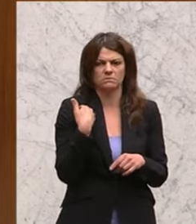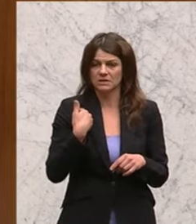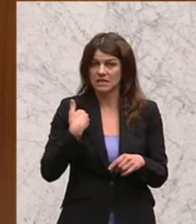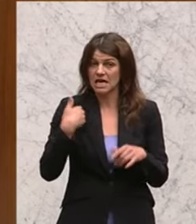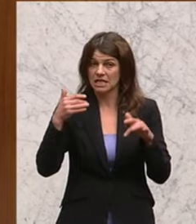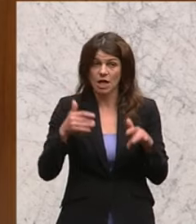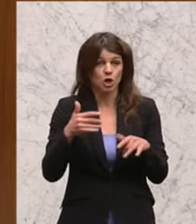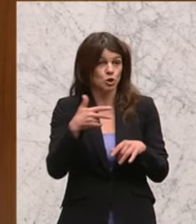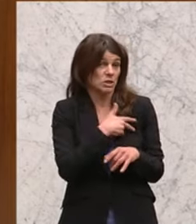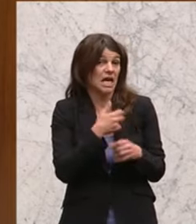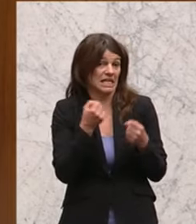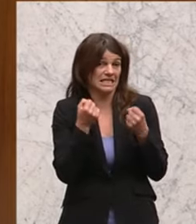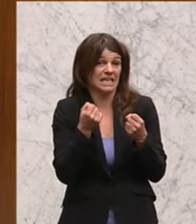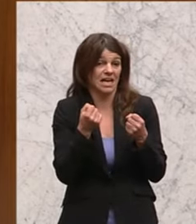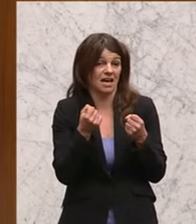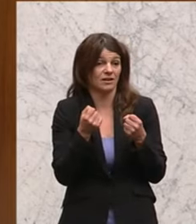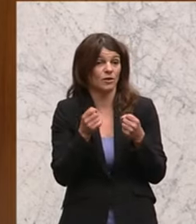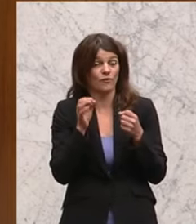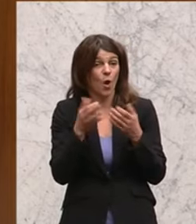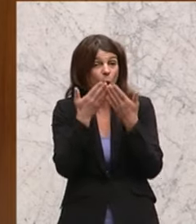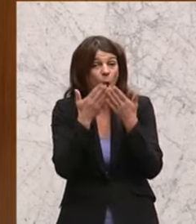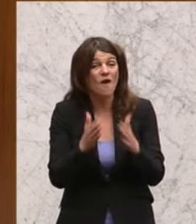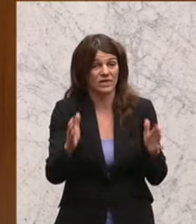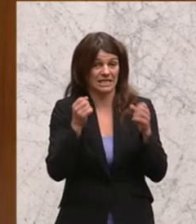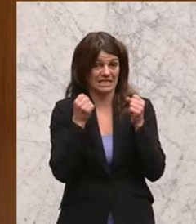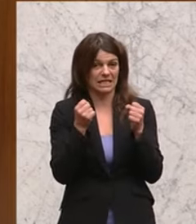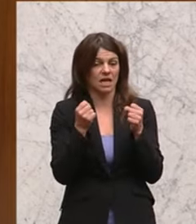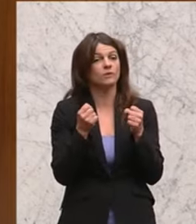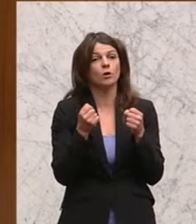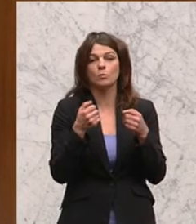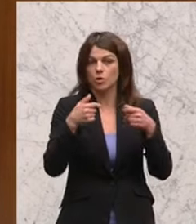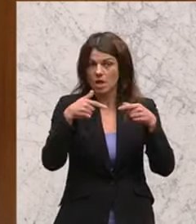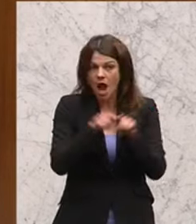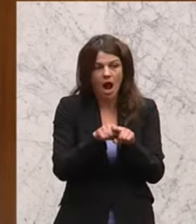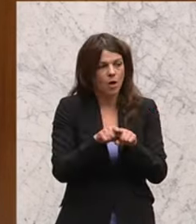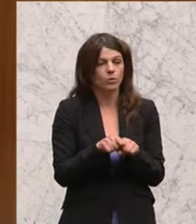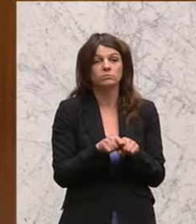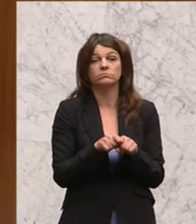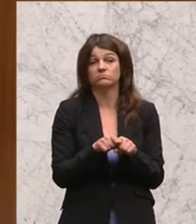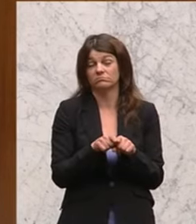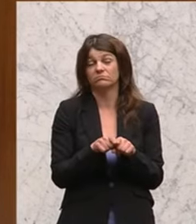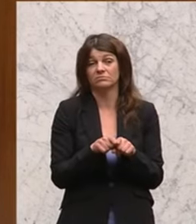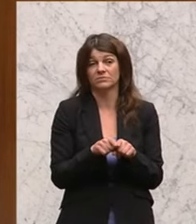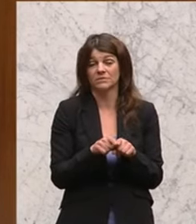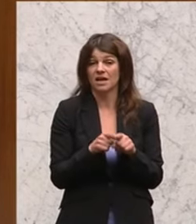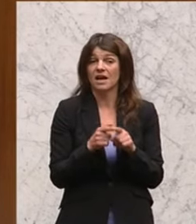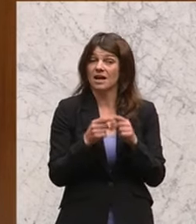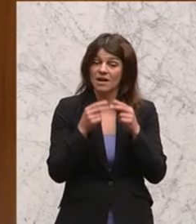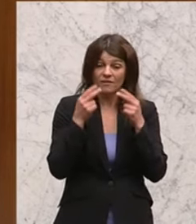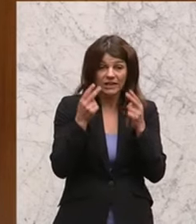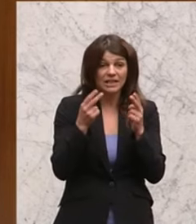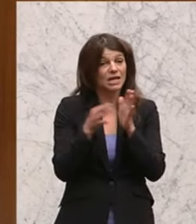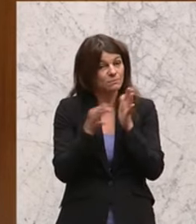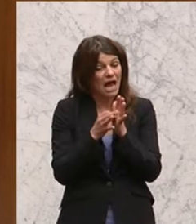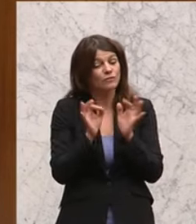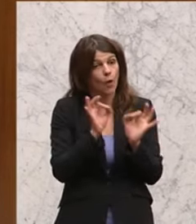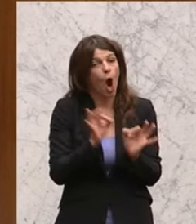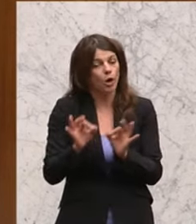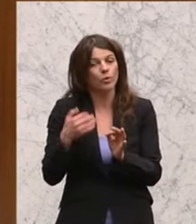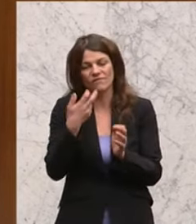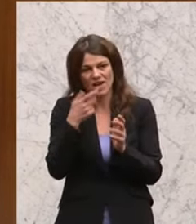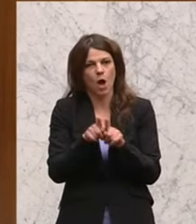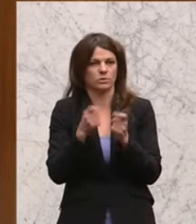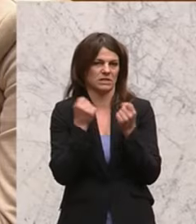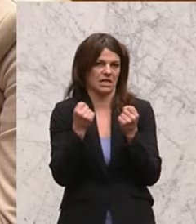soziale Sicherheit, dass wir die öffentliche Sicherheit, aber letztendlich auch ein notwendiges Maß an Ordnung sicherzustellen haben.